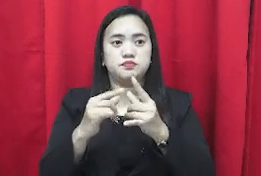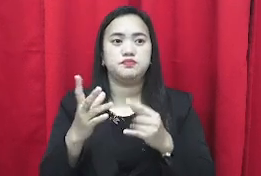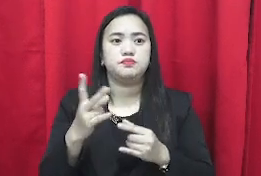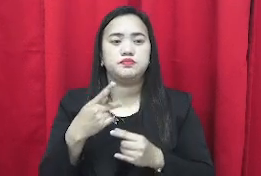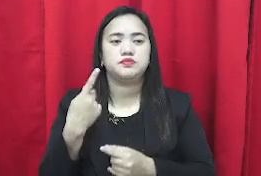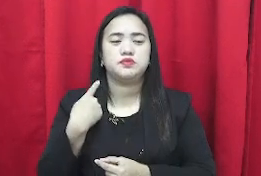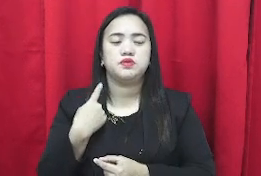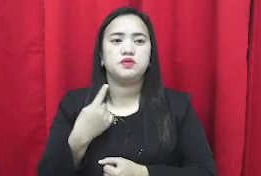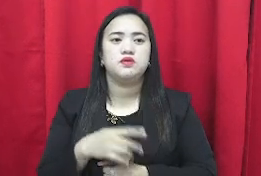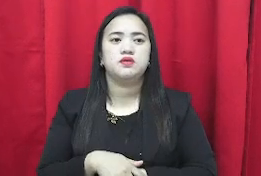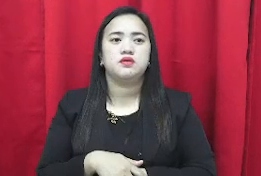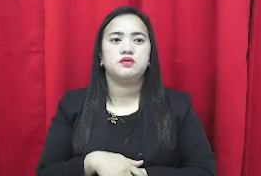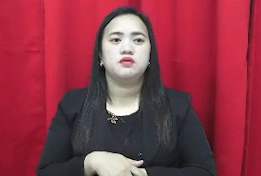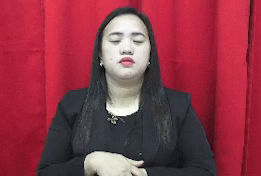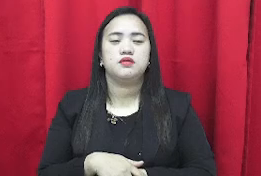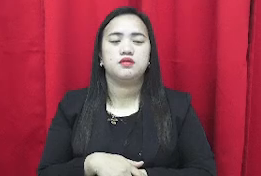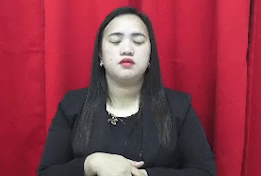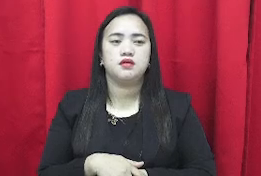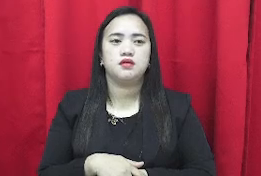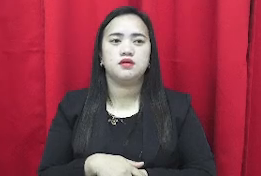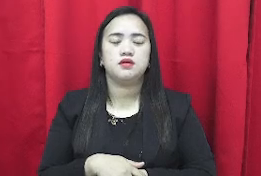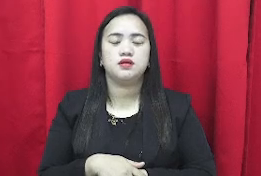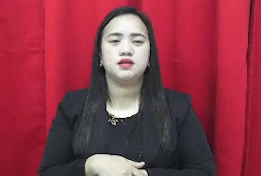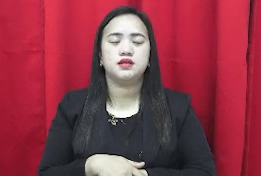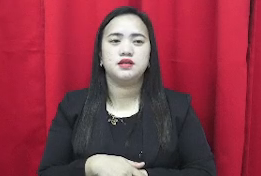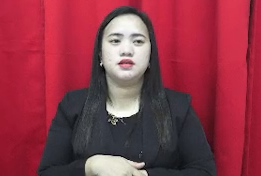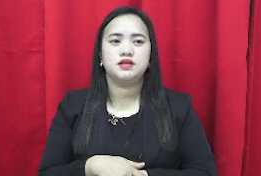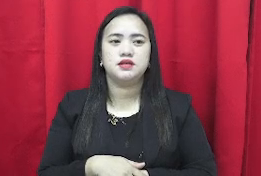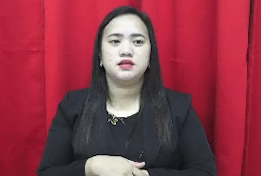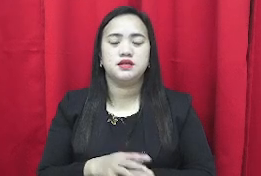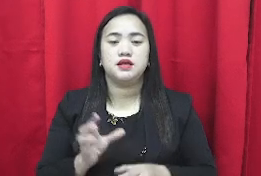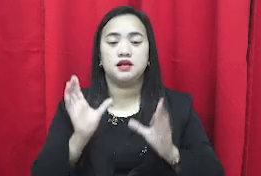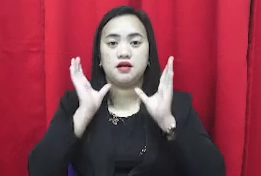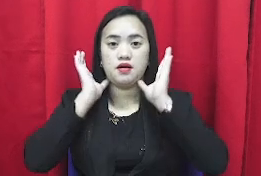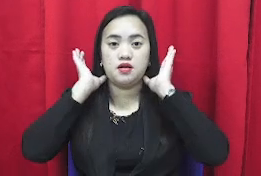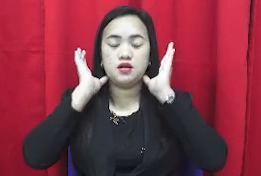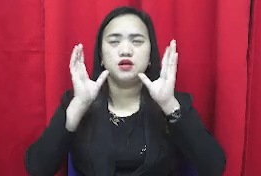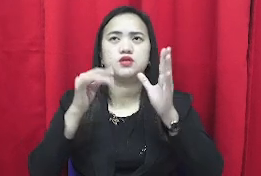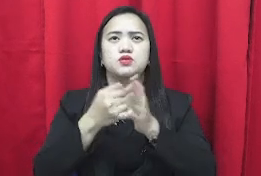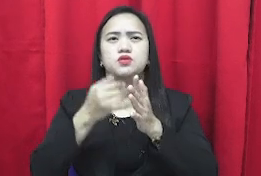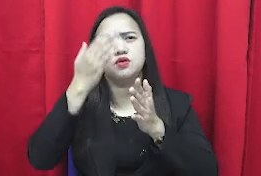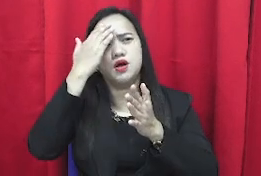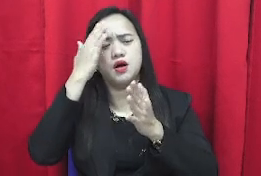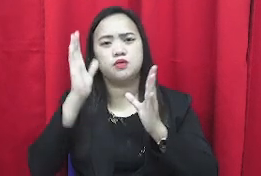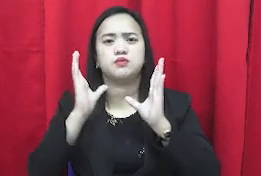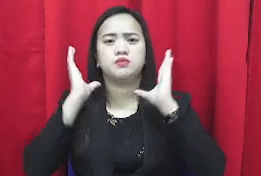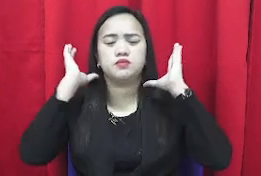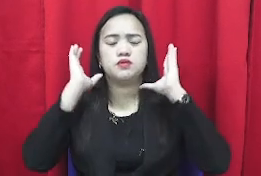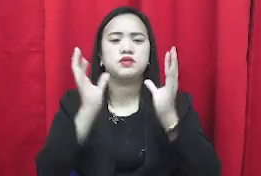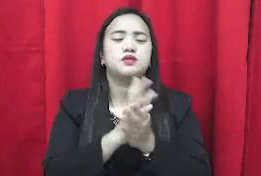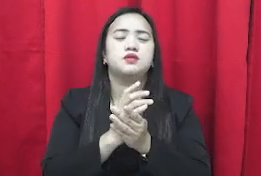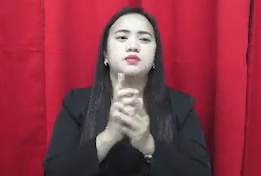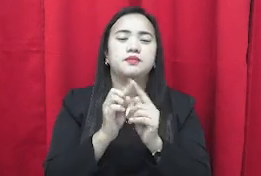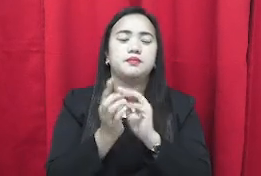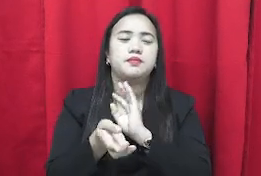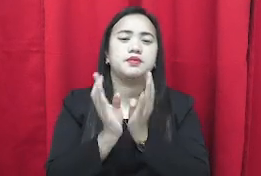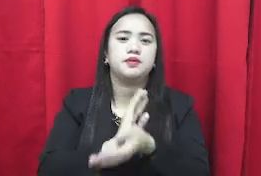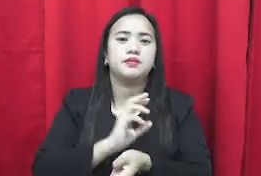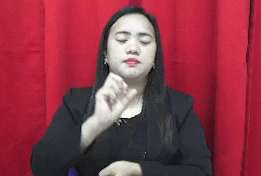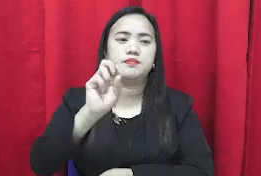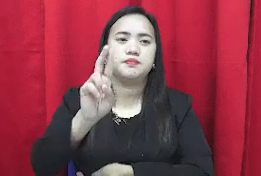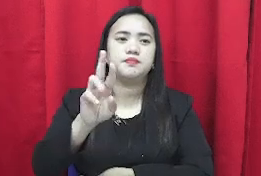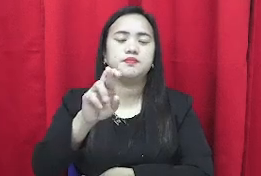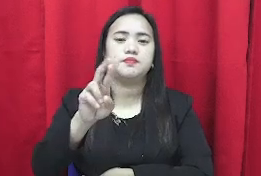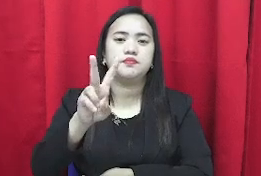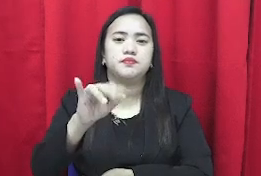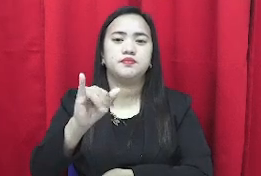Tuturuan lang ng pagtali Tuturuan ng ah sabi nga eh ng pang survival